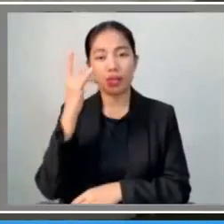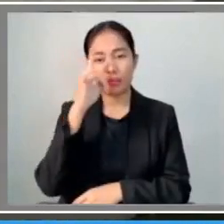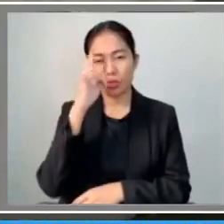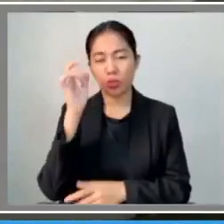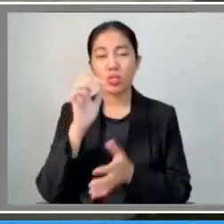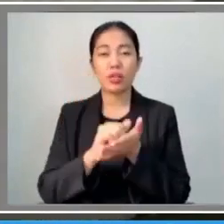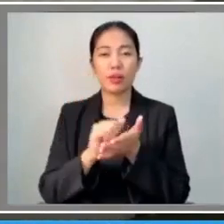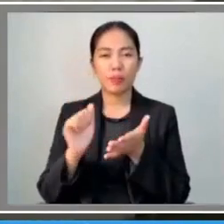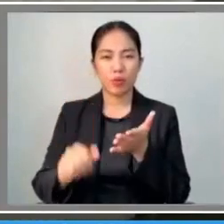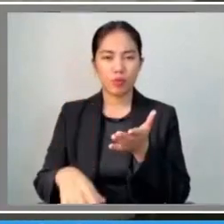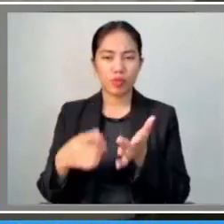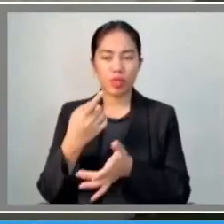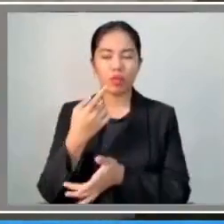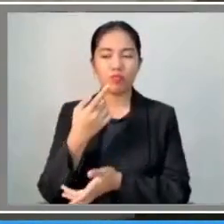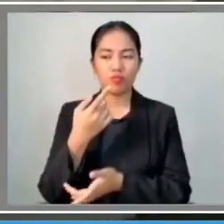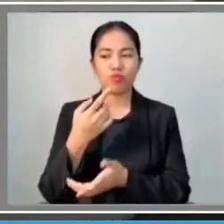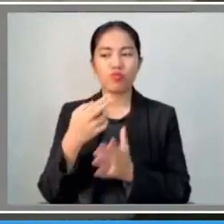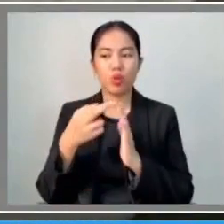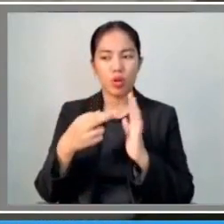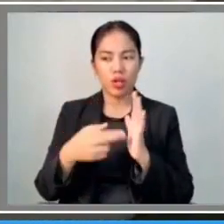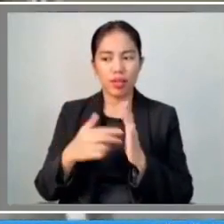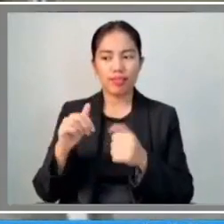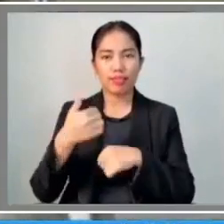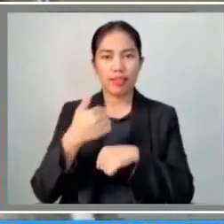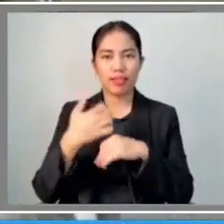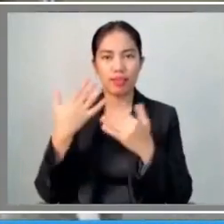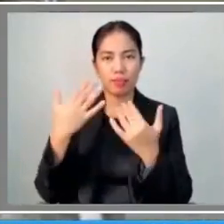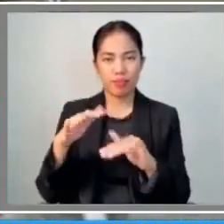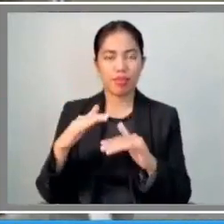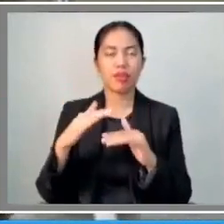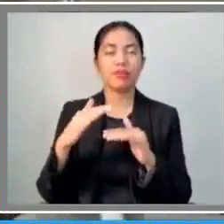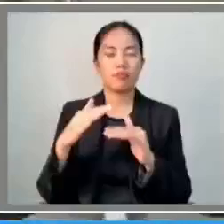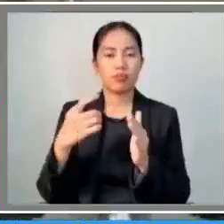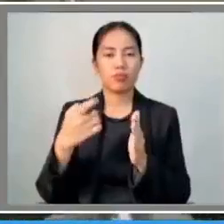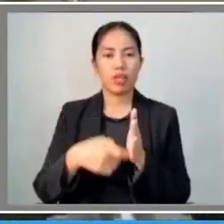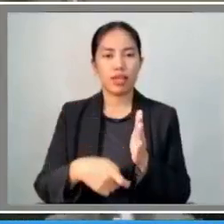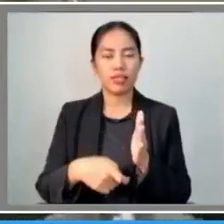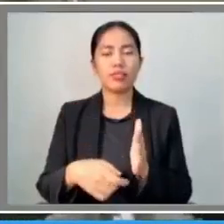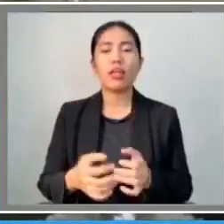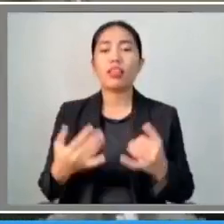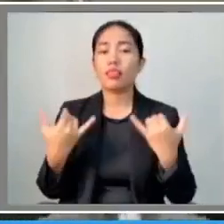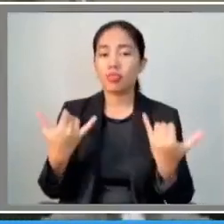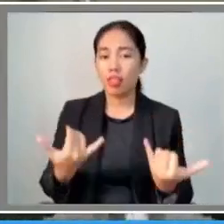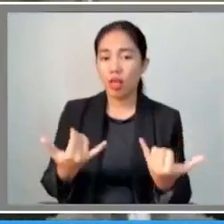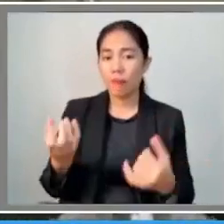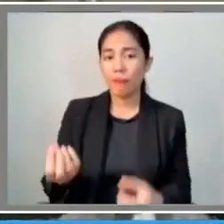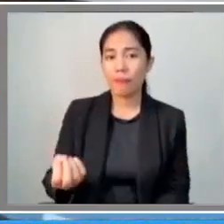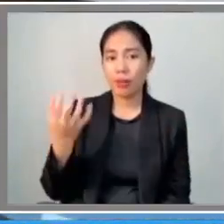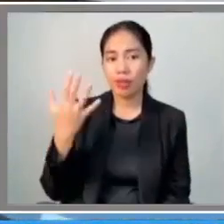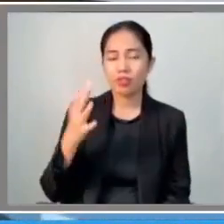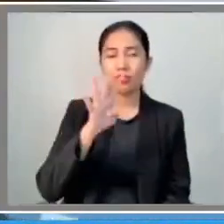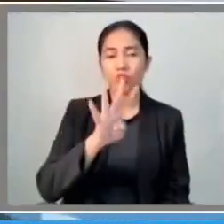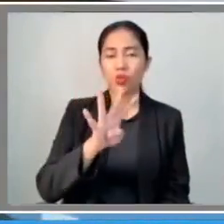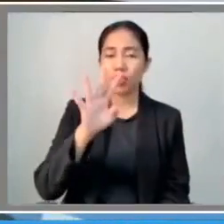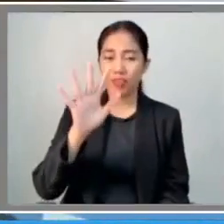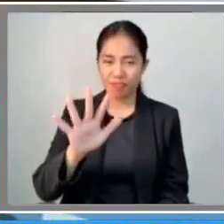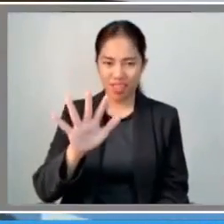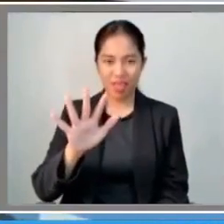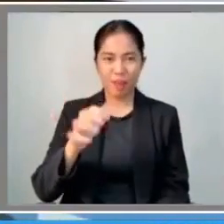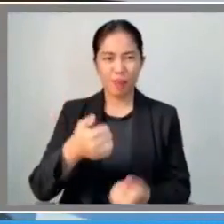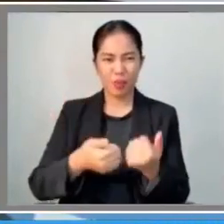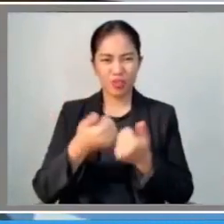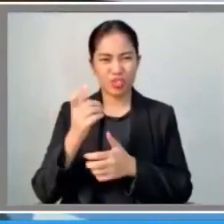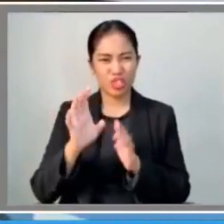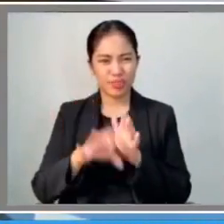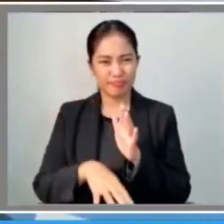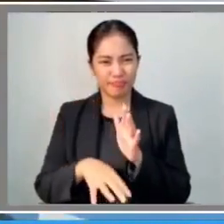sa mga tendera dito sa palengke ng bigas ay nasa 45 pesos per kilo na itong pinakamurang presyo na ibinibenta nila sa palengke. Ito